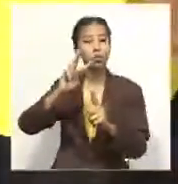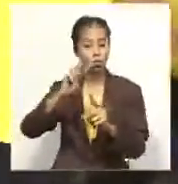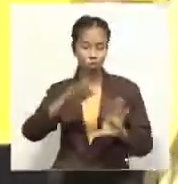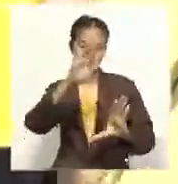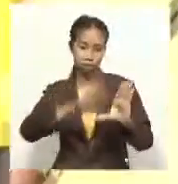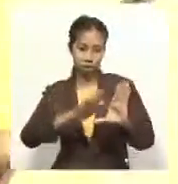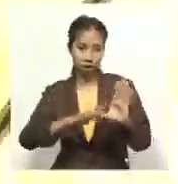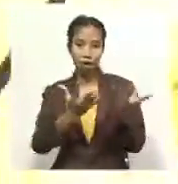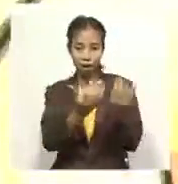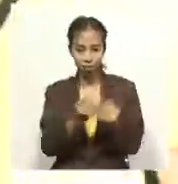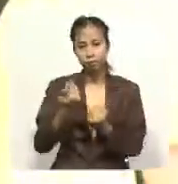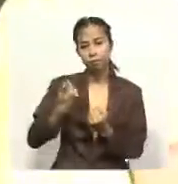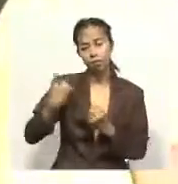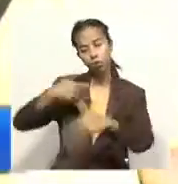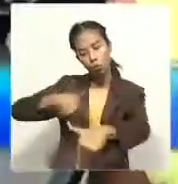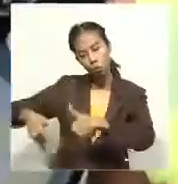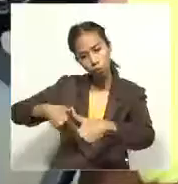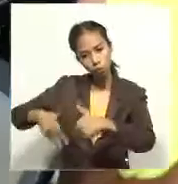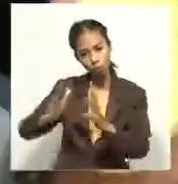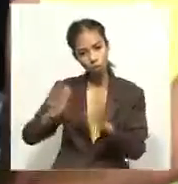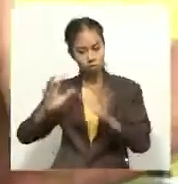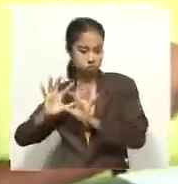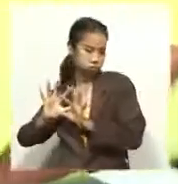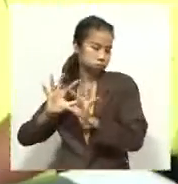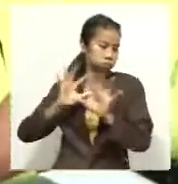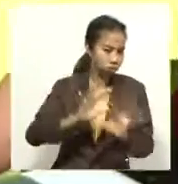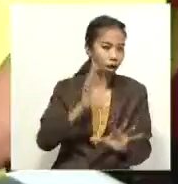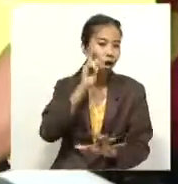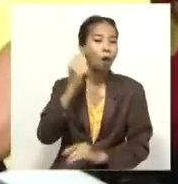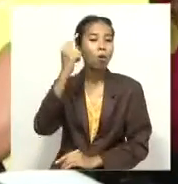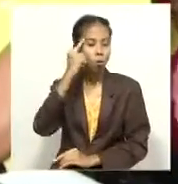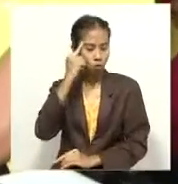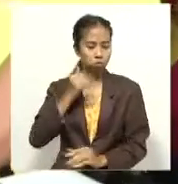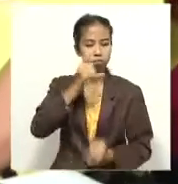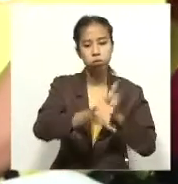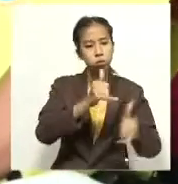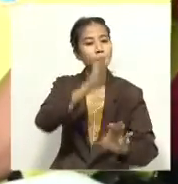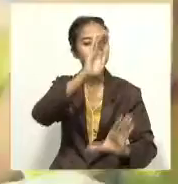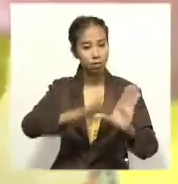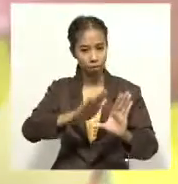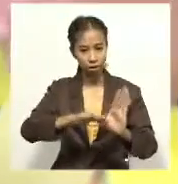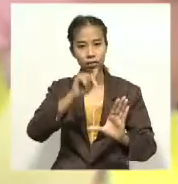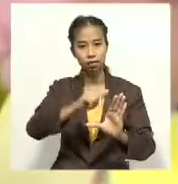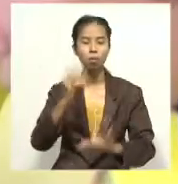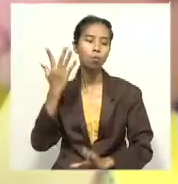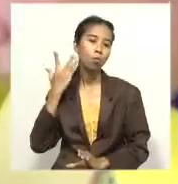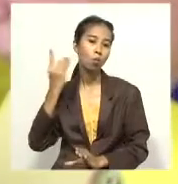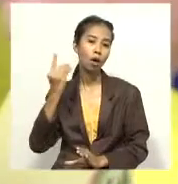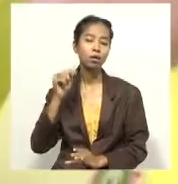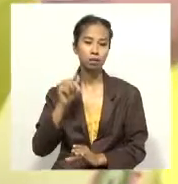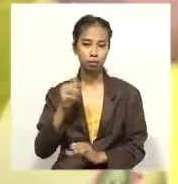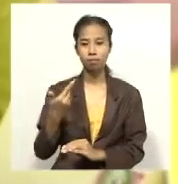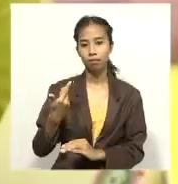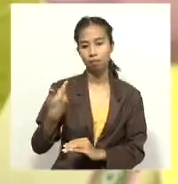มัครก็ยังคงคึกคักไปด้วยประชาชนชาวแม่สายจำนวนมากที่ทราบข่าวก็เดินทางมาสมัครอย่างเนืองแน่นโดยเมื่อวานนี้นะครับ